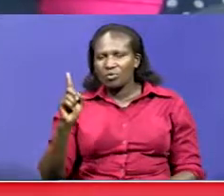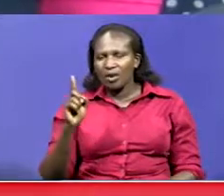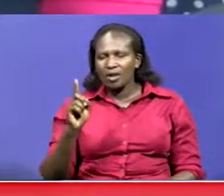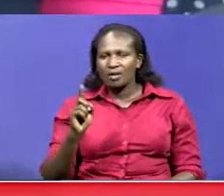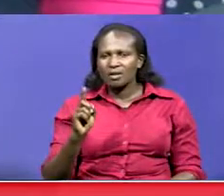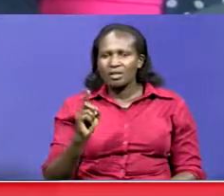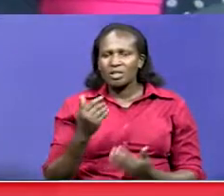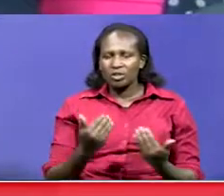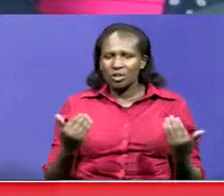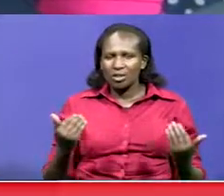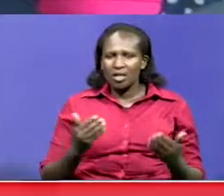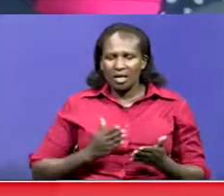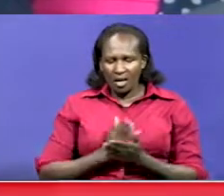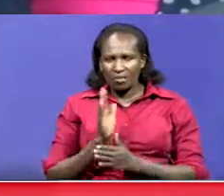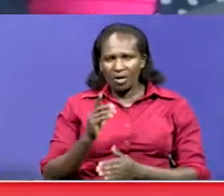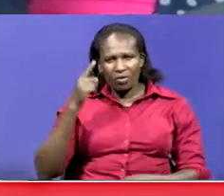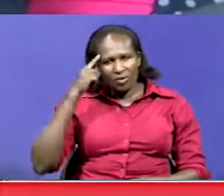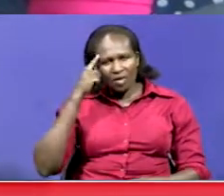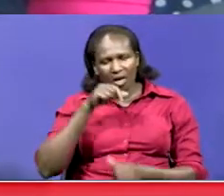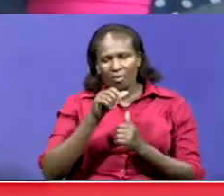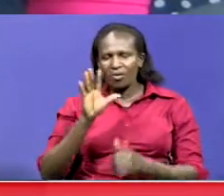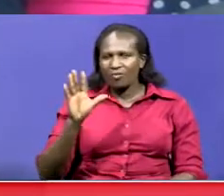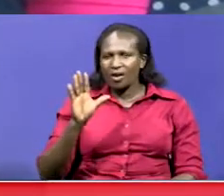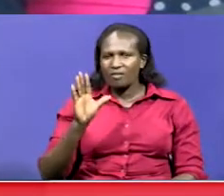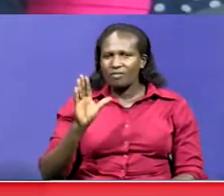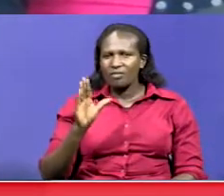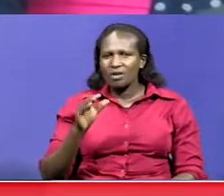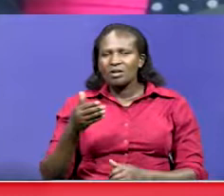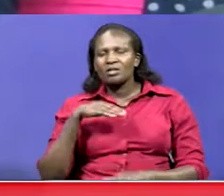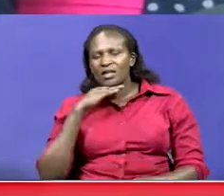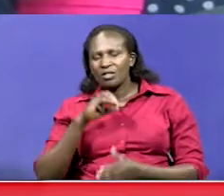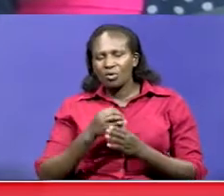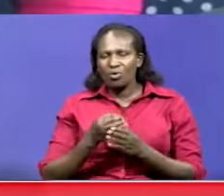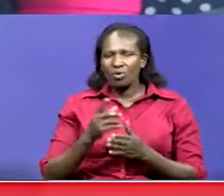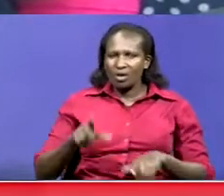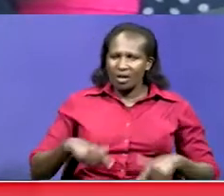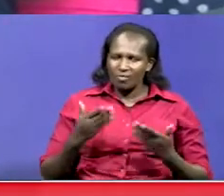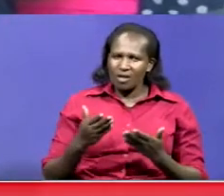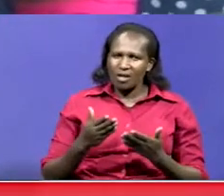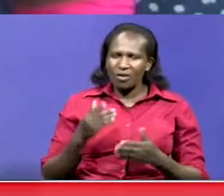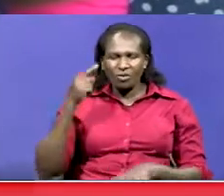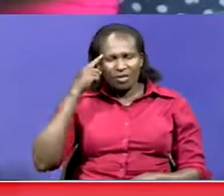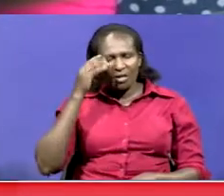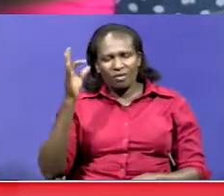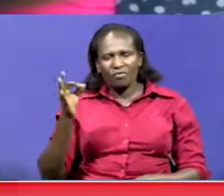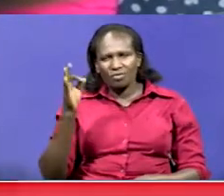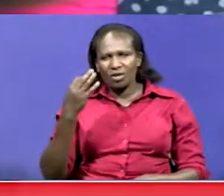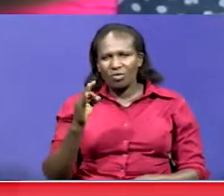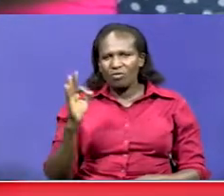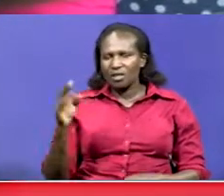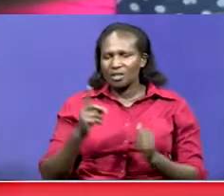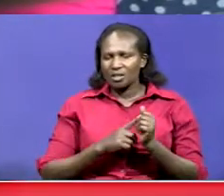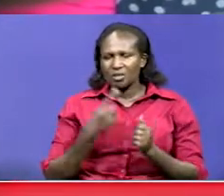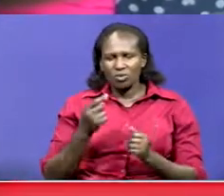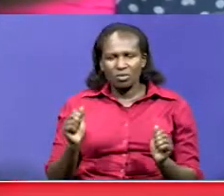rights, to think about the 5 children, are they alive or dead, to think about the future of the 36 who survived